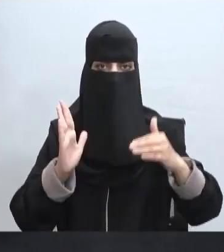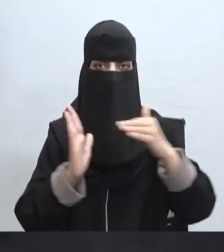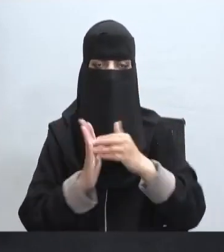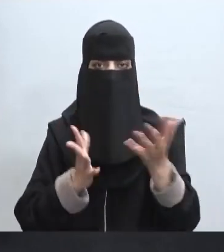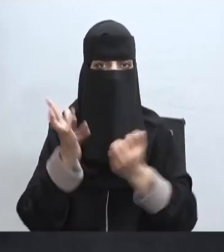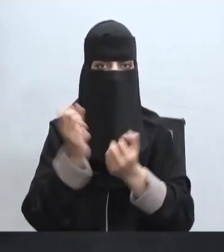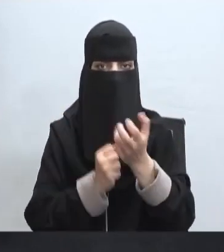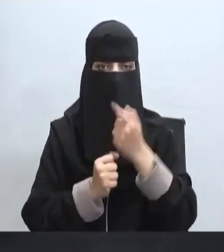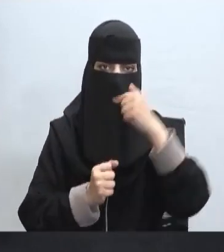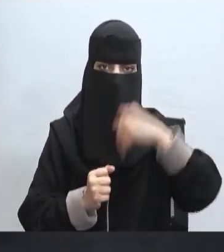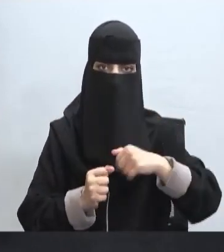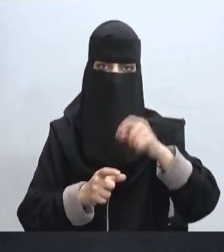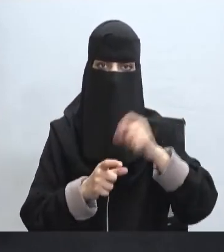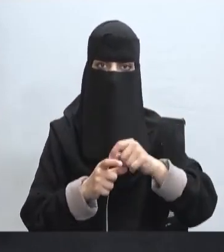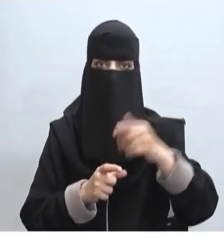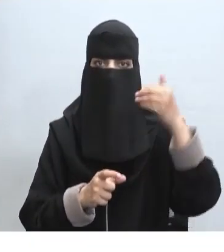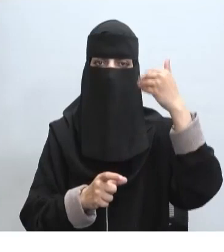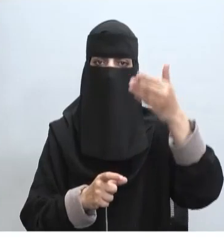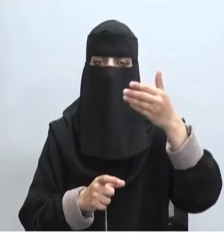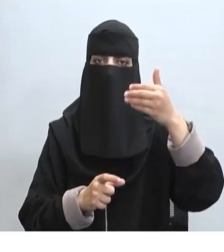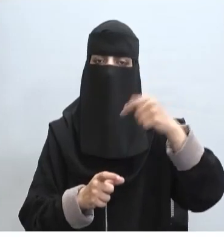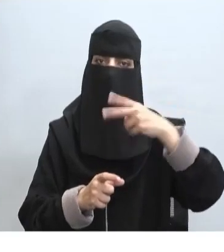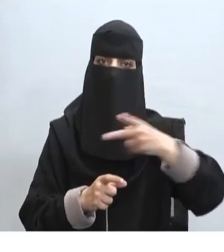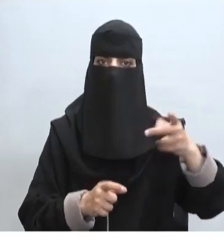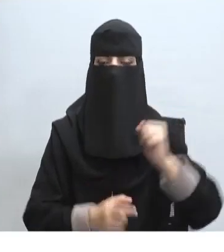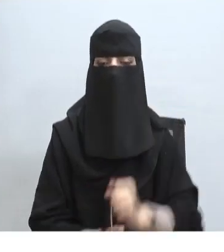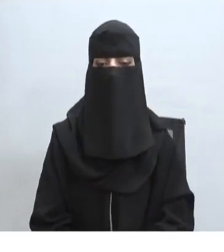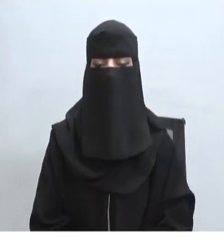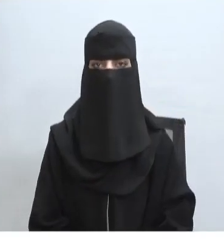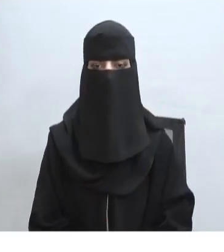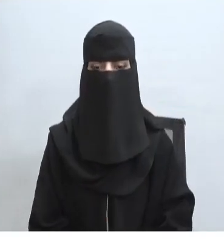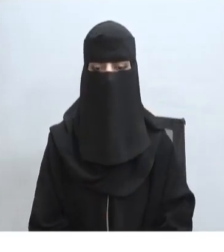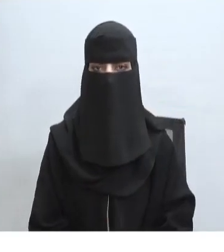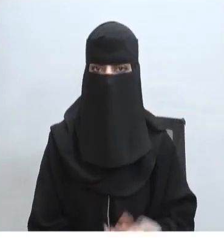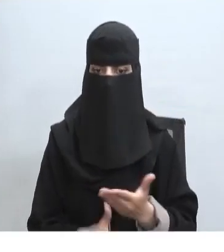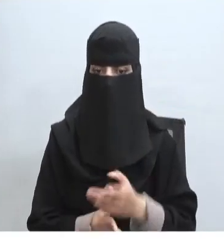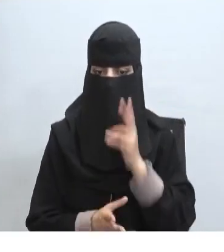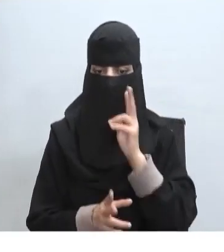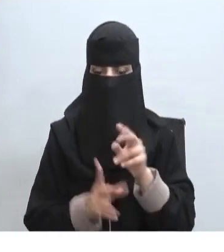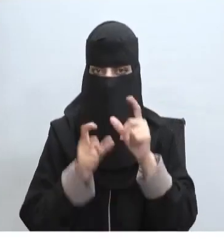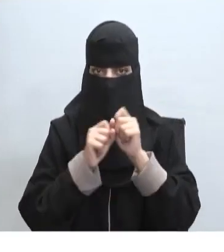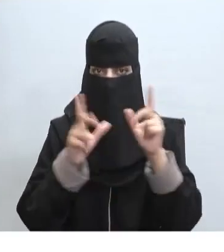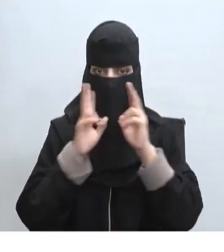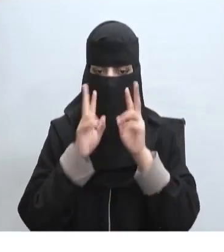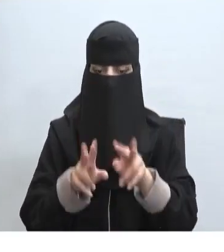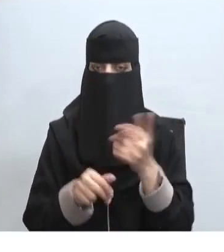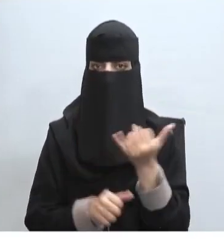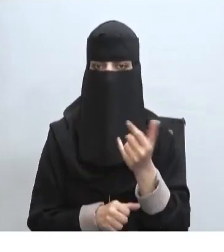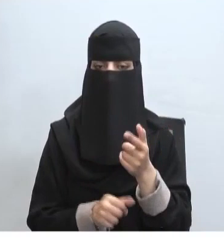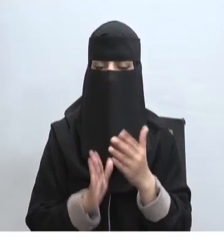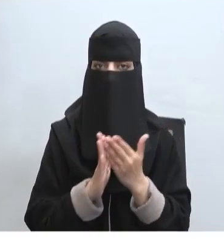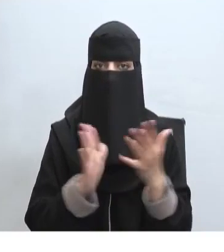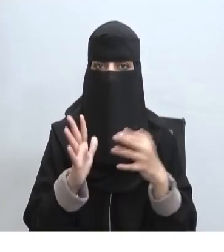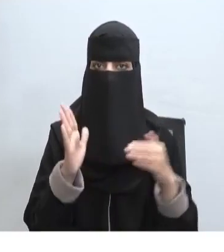احتياجاتك ورغباتك المختلفه وكما يوضح الشكل الذي سنعرضه بعد قليل فان ان اعلى